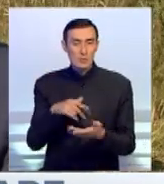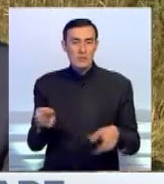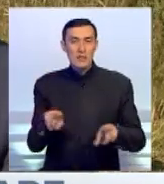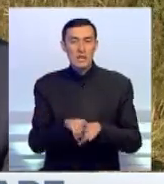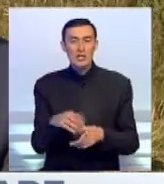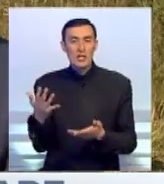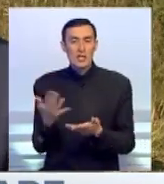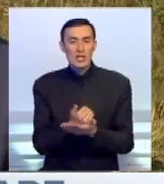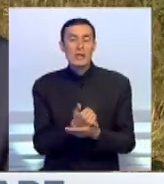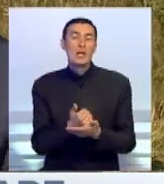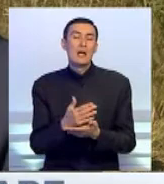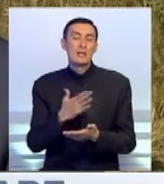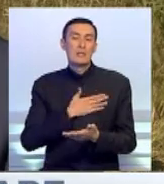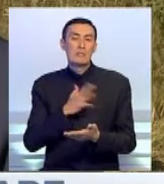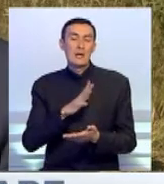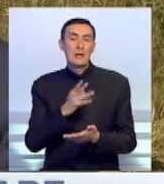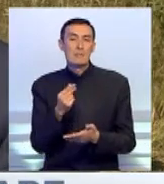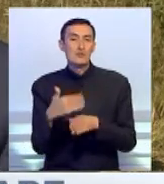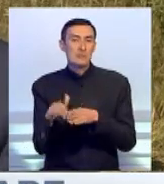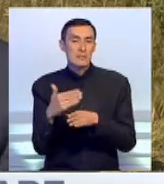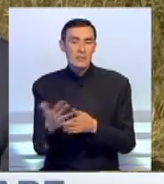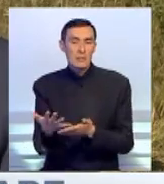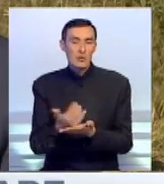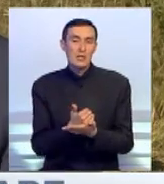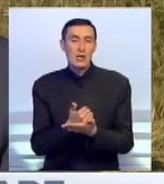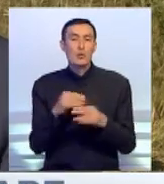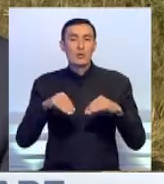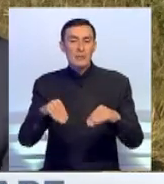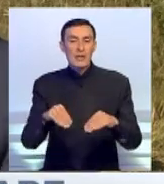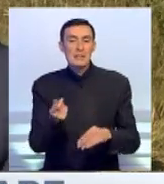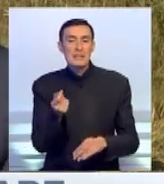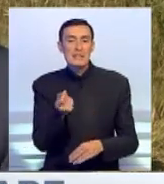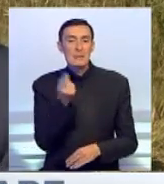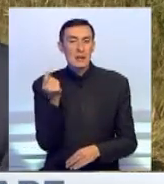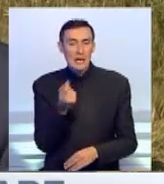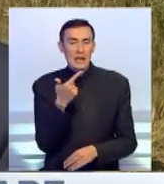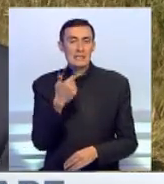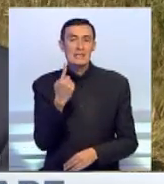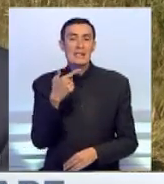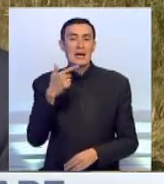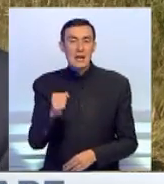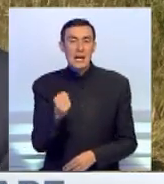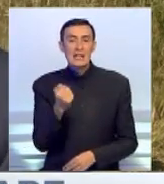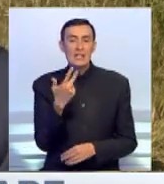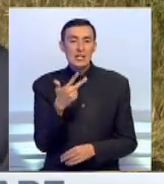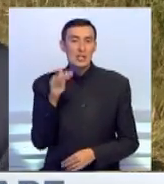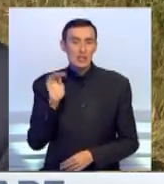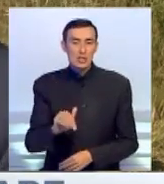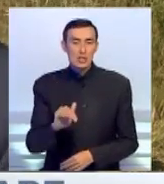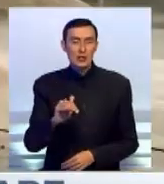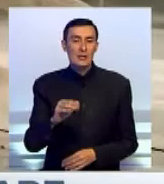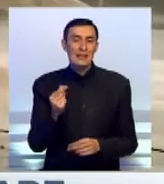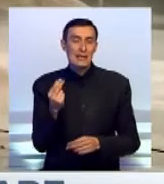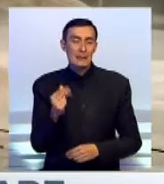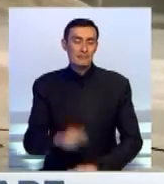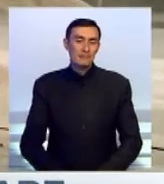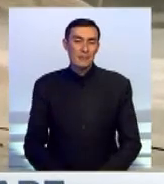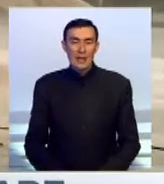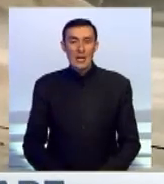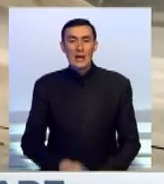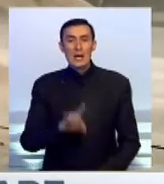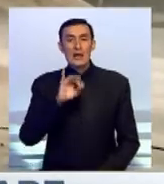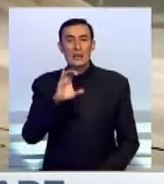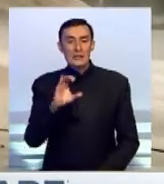наши рисоводы получают и субсидии на удобрения и семена. На один гектар почти 13 тысяч тенге. Необработанный